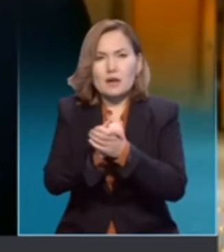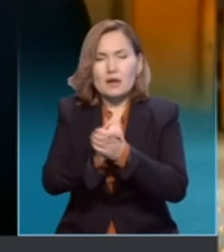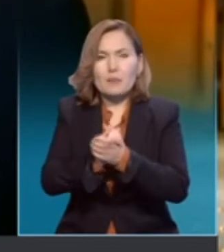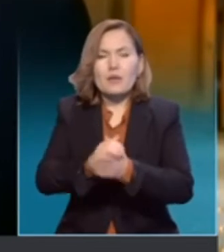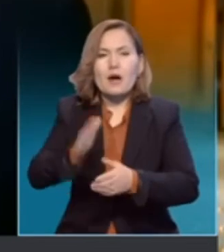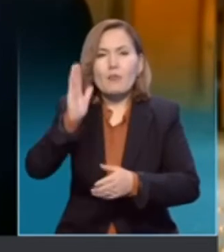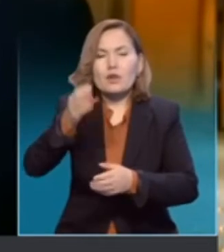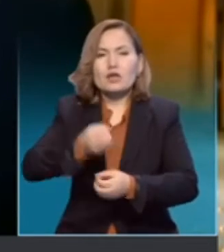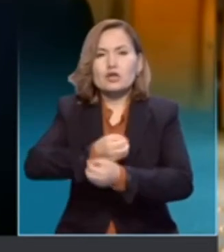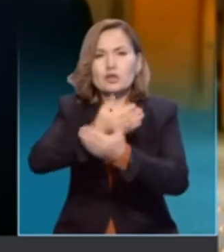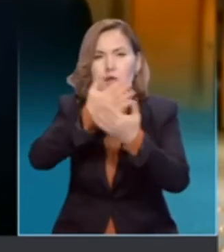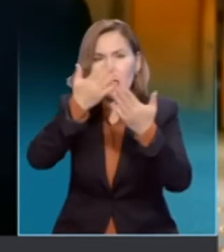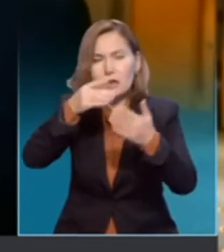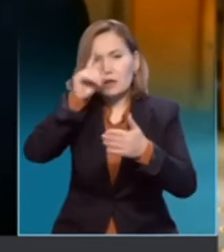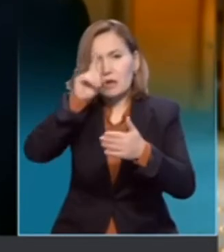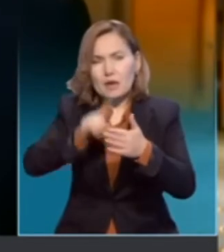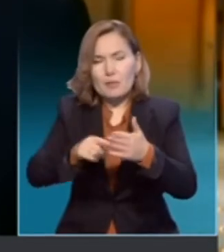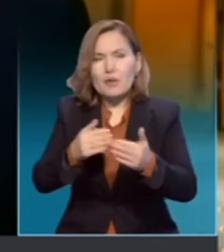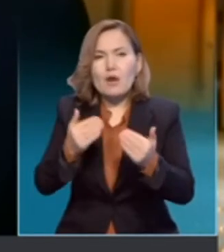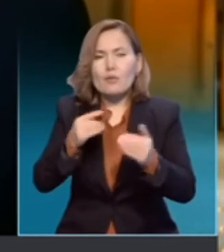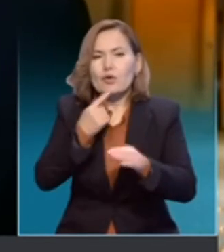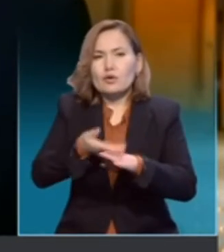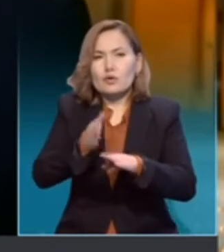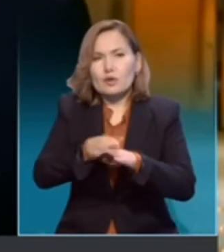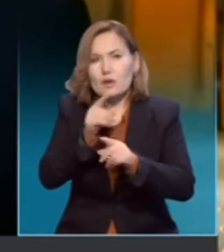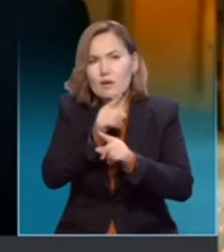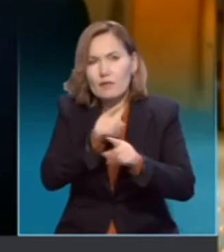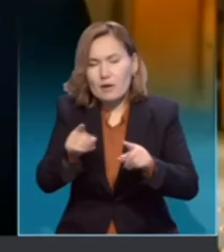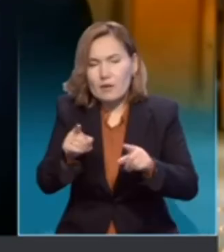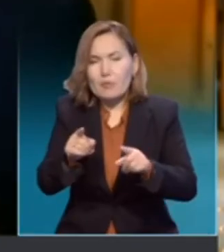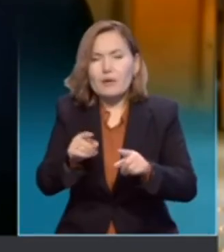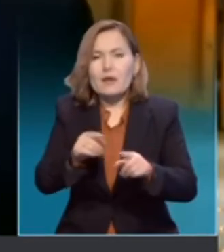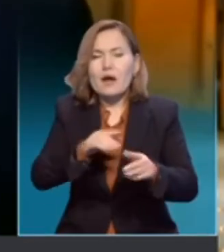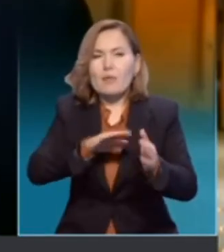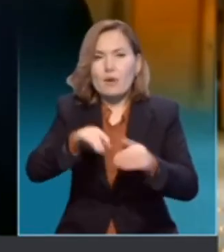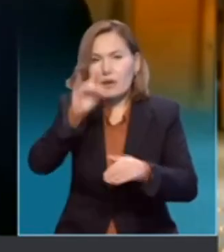тілектеспіз. Бүгінгідей аумалы төкпелі заманда елдің бірлігі мен тыныштығы өте маңызды.